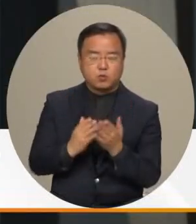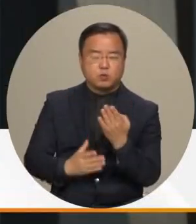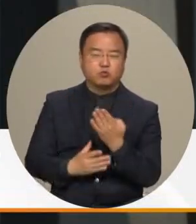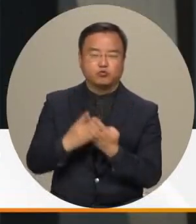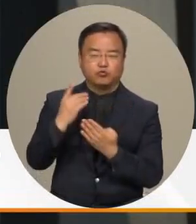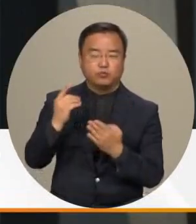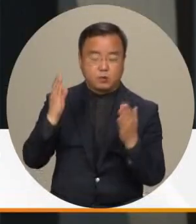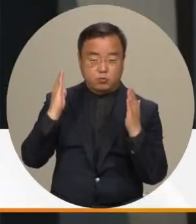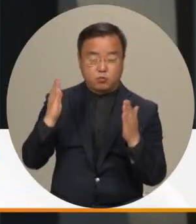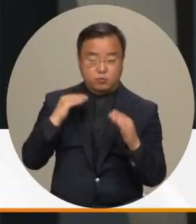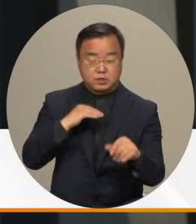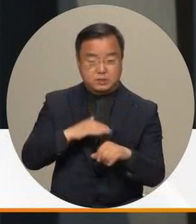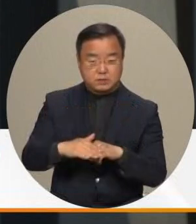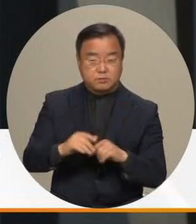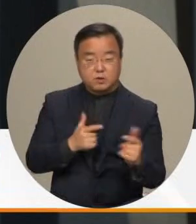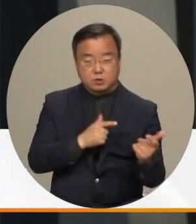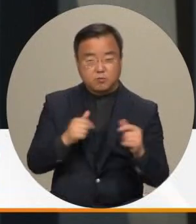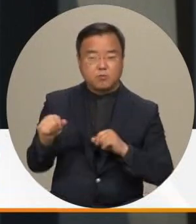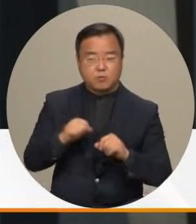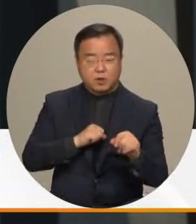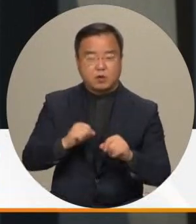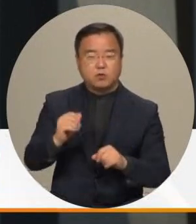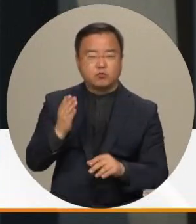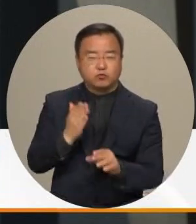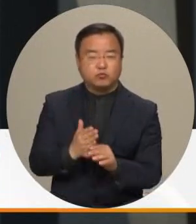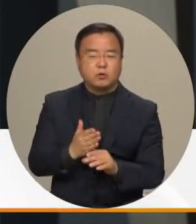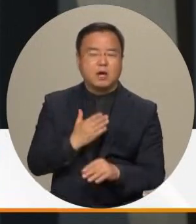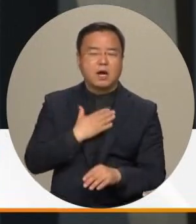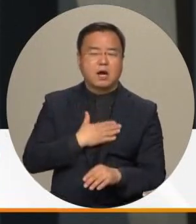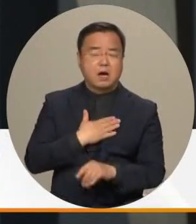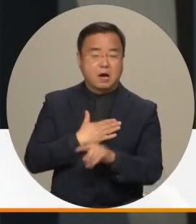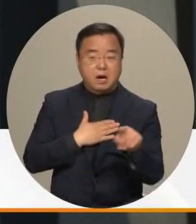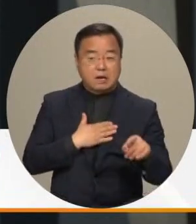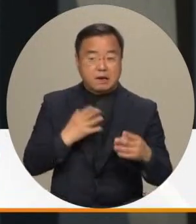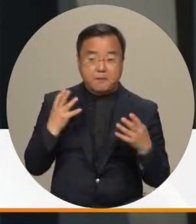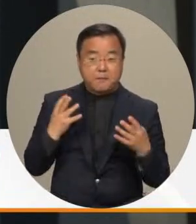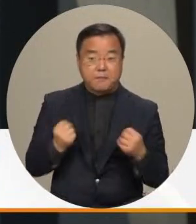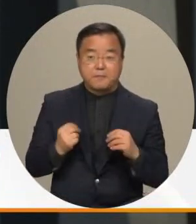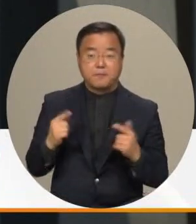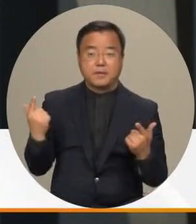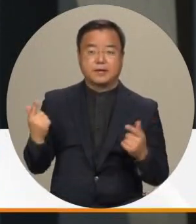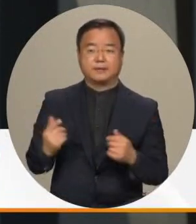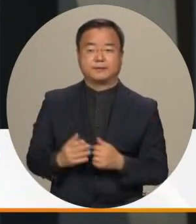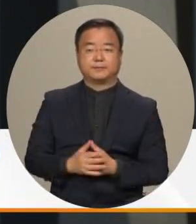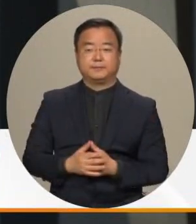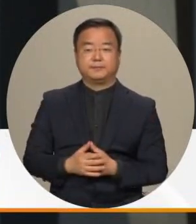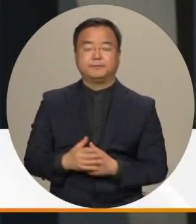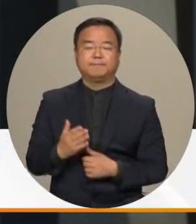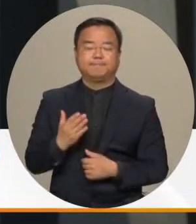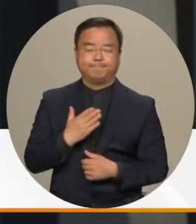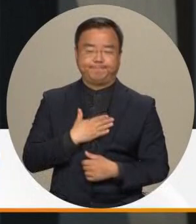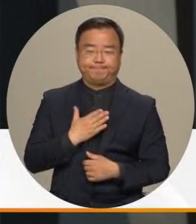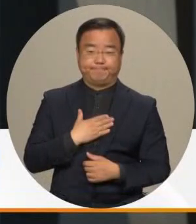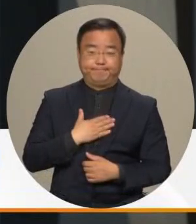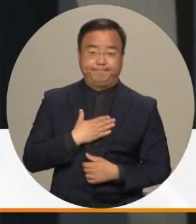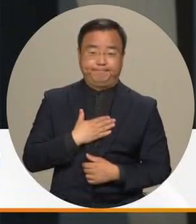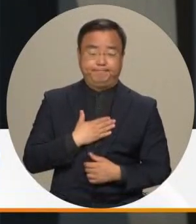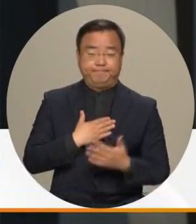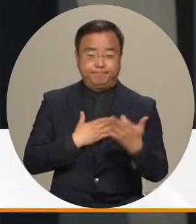이렇게 다양하게 시도되고 있다는 걸 아시는 분들은 사실 많지 않으시더라구요 그래서 저는